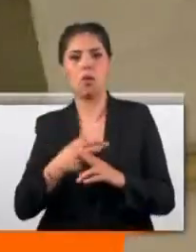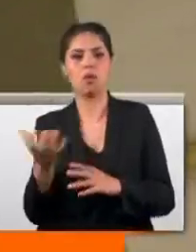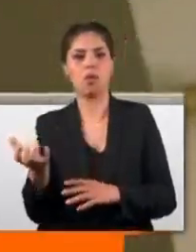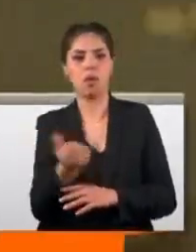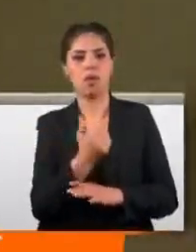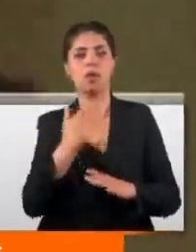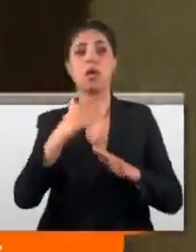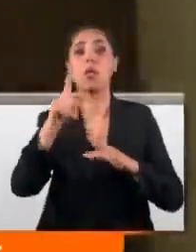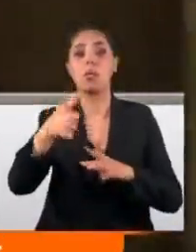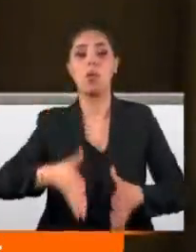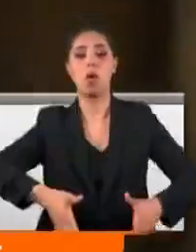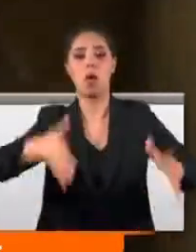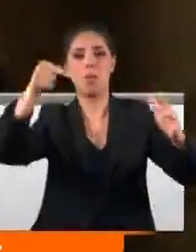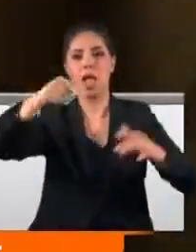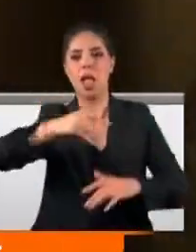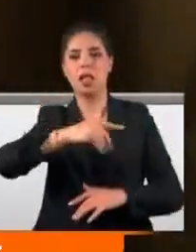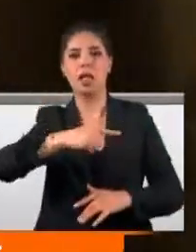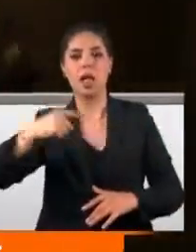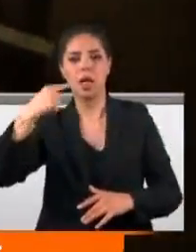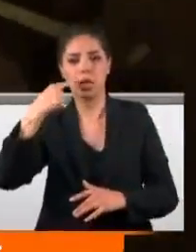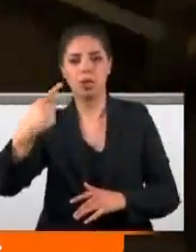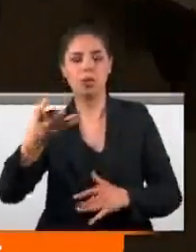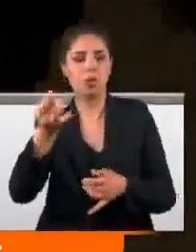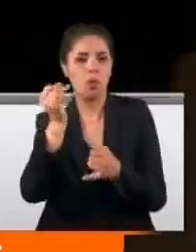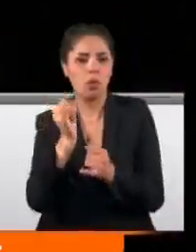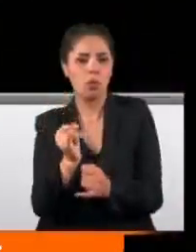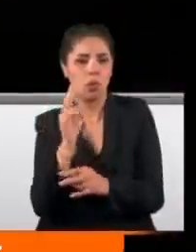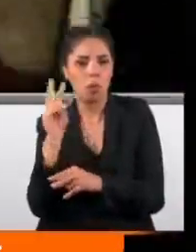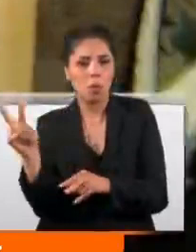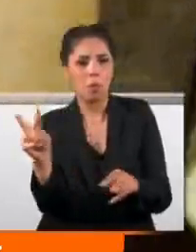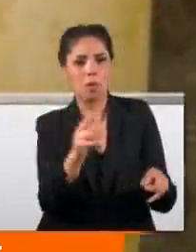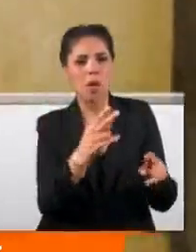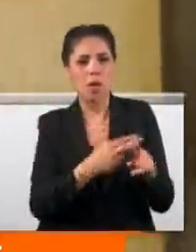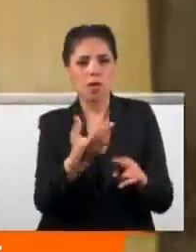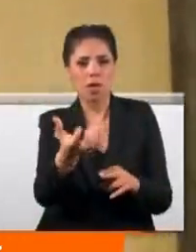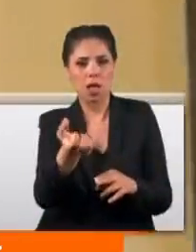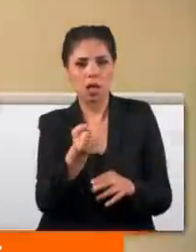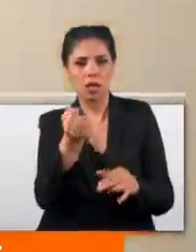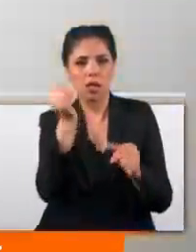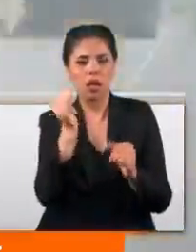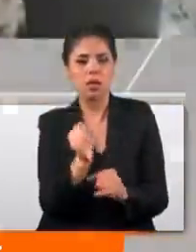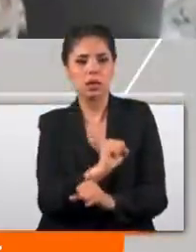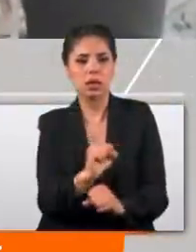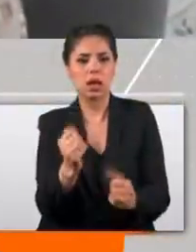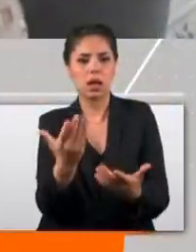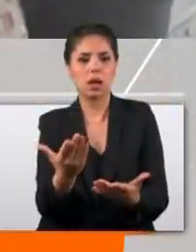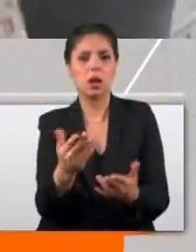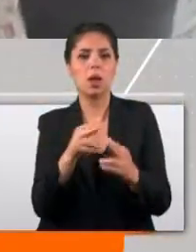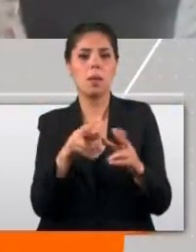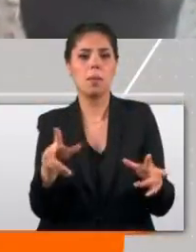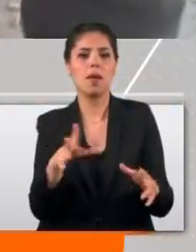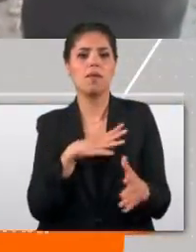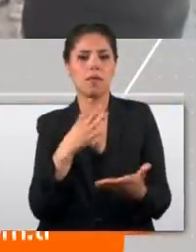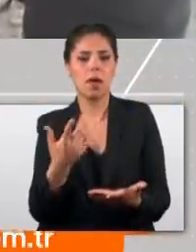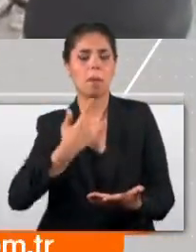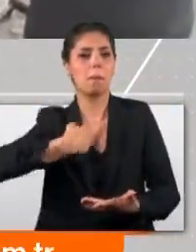Apartmanın bodrum katındayız. Burada da son derece ürkütücü görüntüler var. Karot alınırken bu hale getirmişler. Bu şekilde kırdı döktüler.